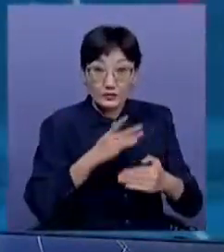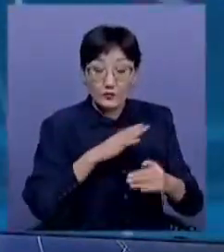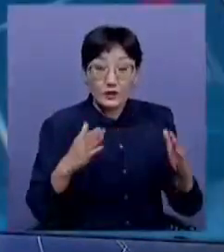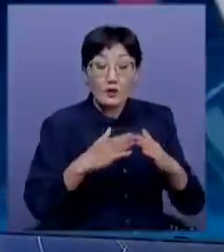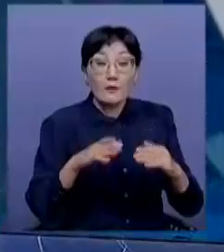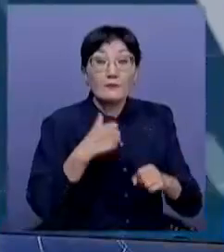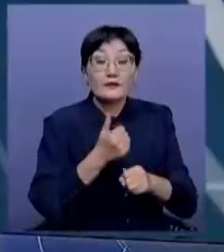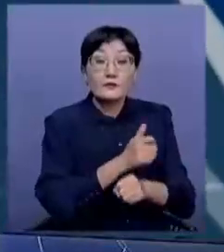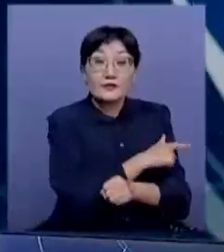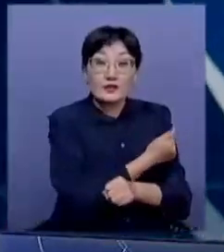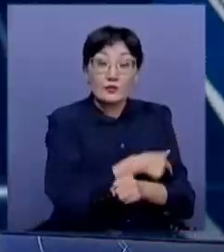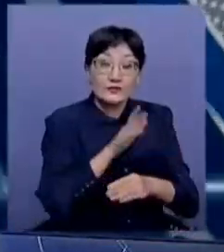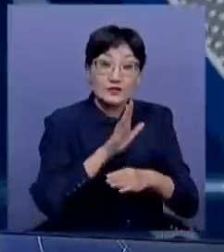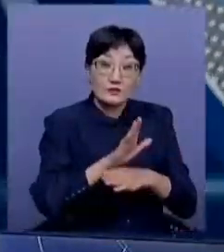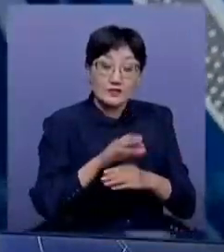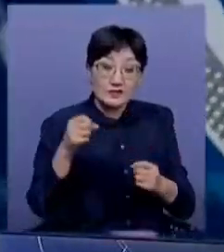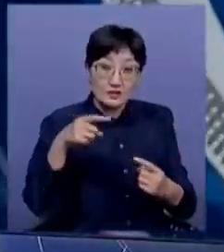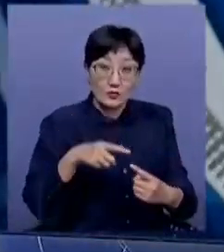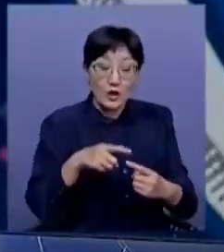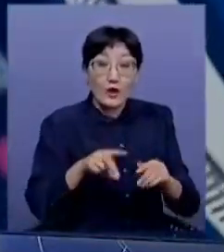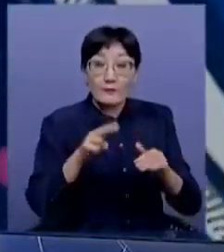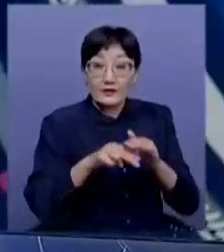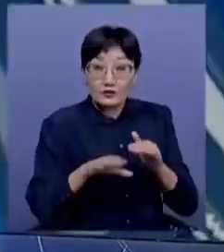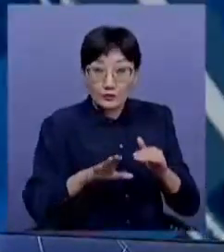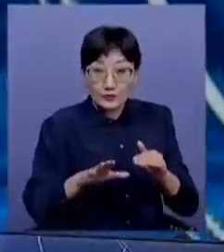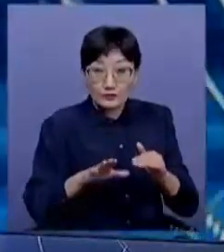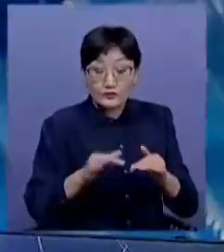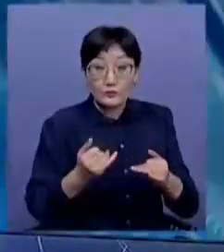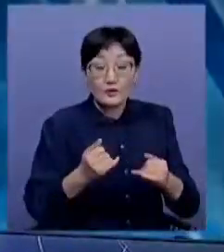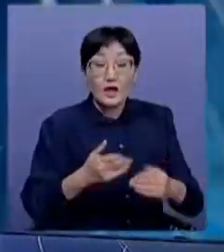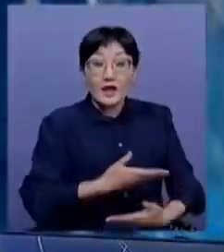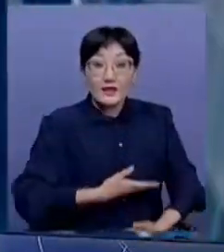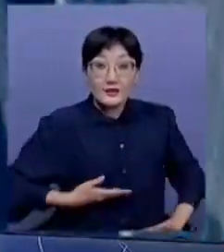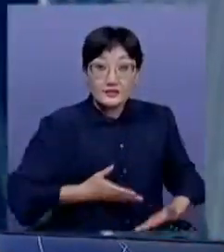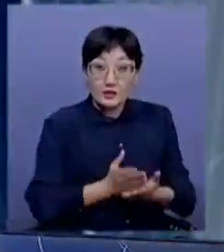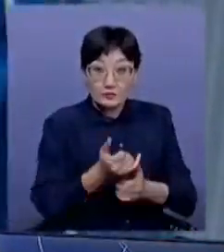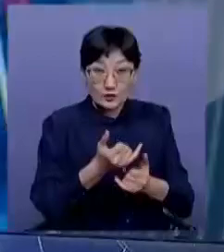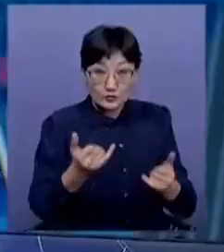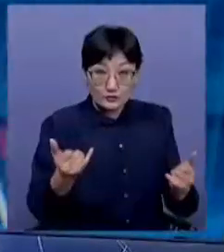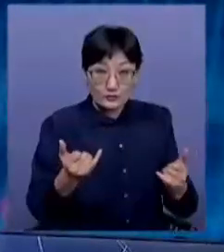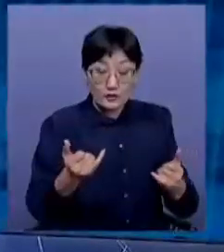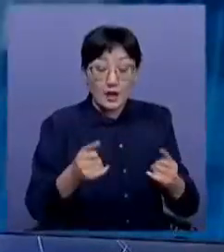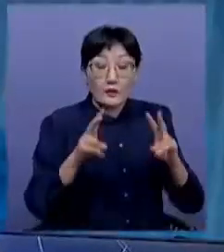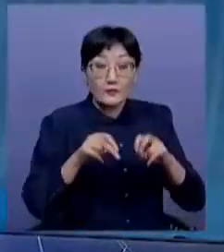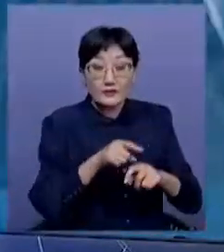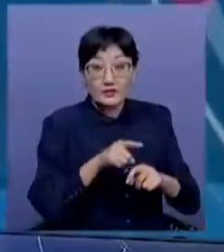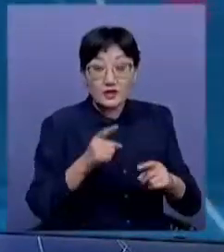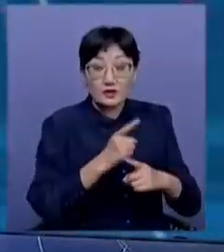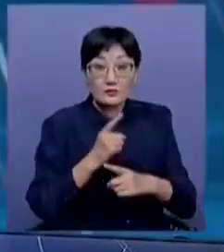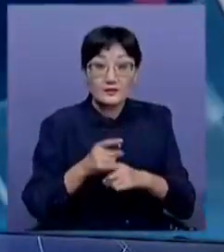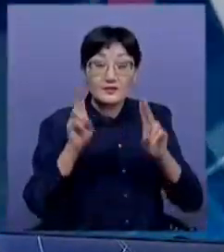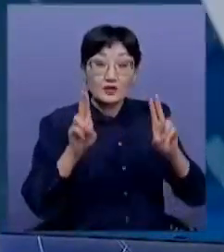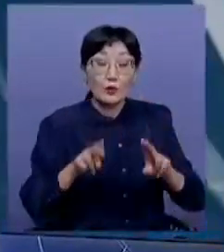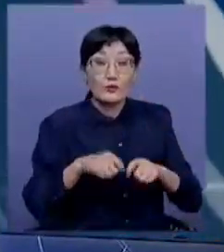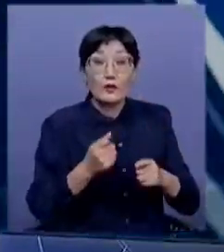бас мемлекеттік санитарлық дәрігердің қаулысына бағынбағаны бұлай тұрсын, интим қызмет көрсеткен. Сонымен қатар рейд барысында шектеу талаптарын